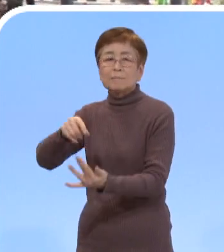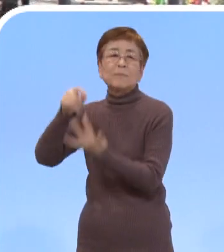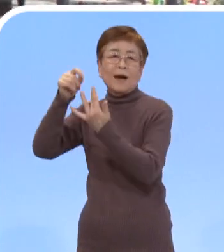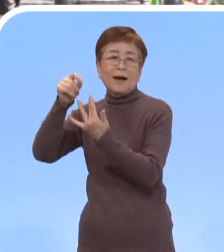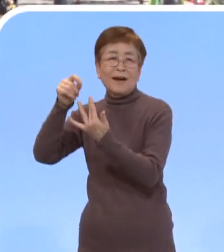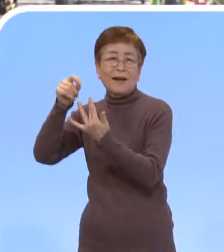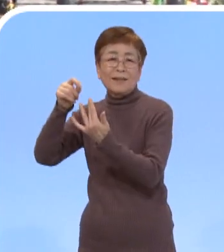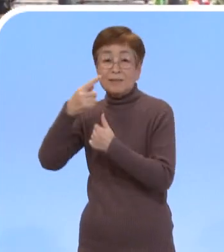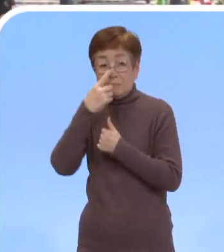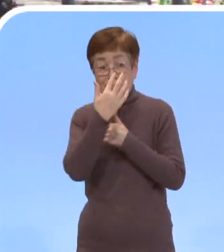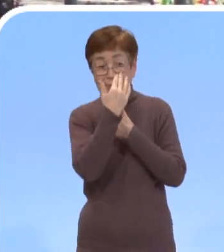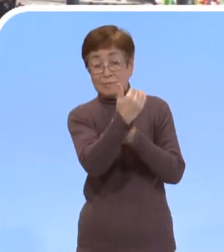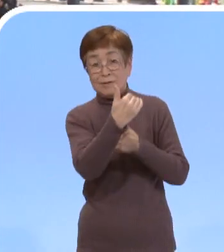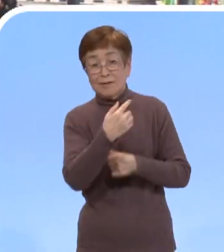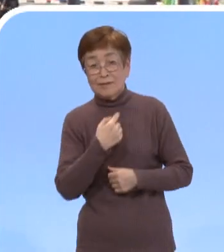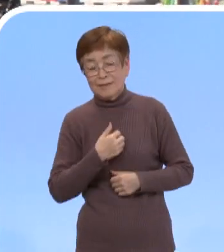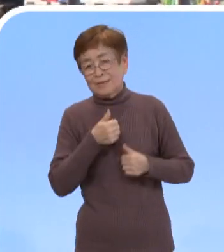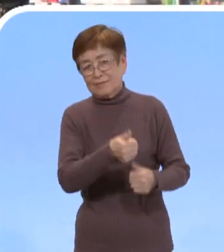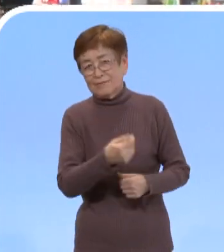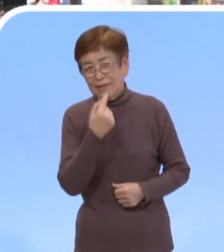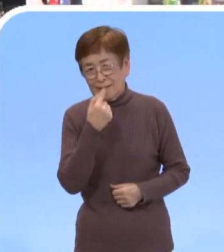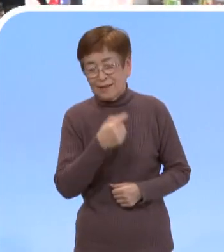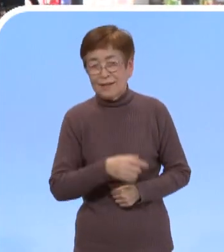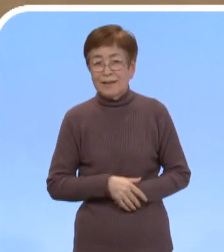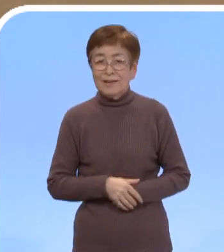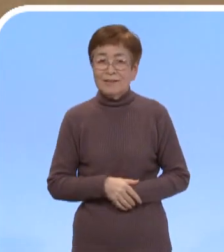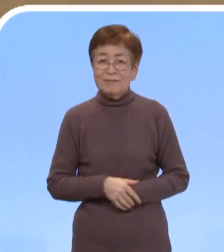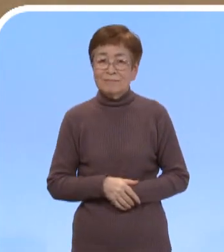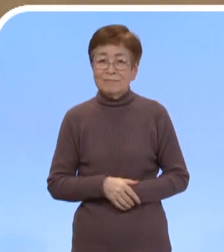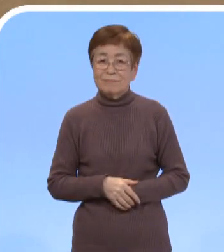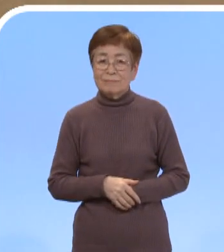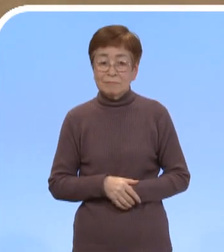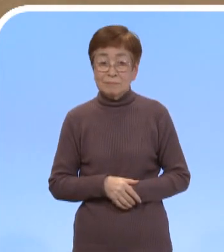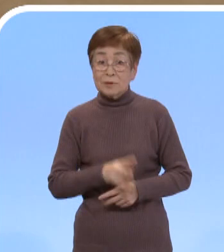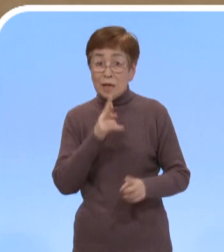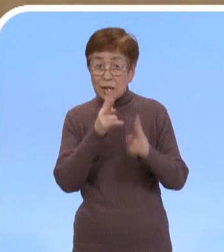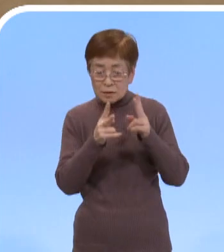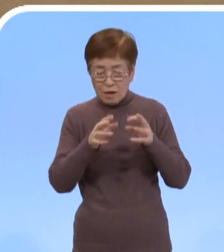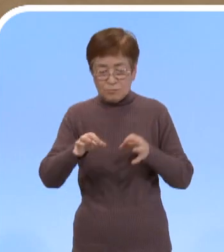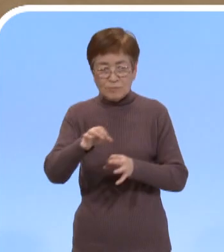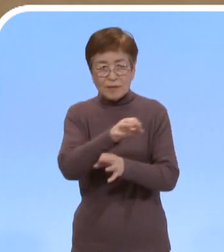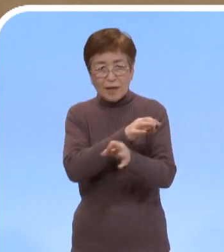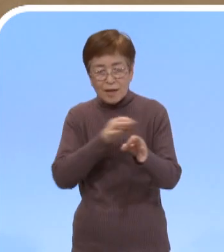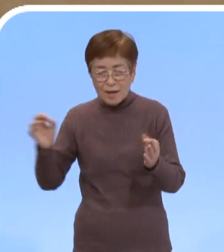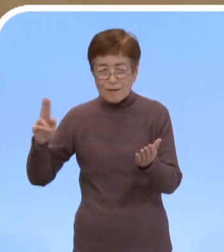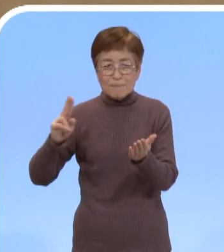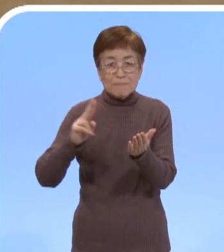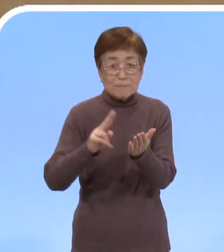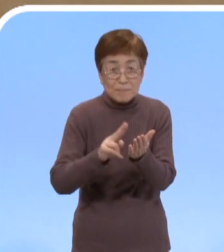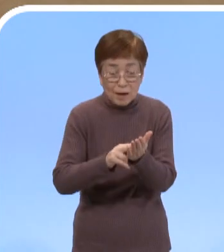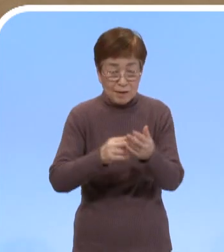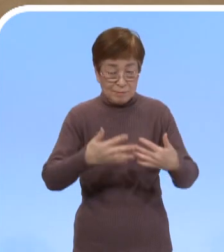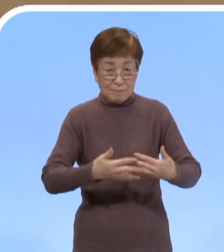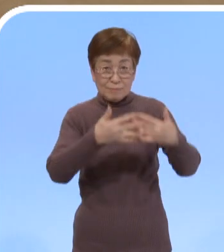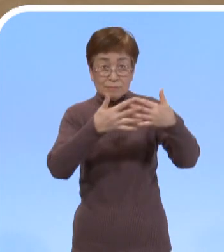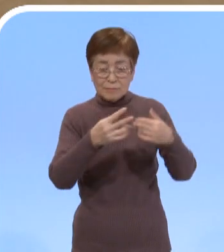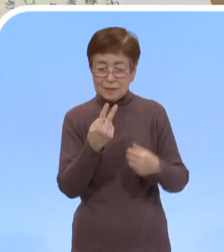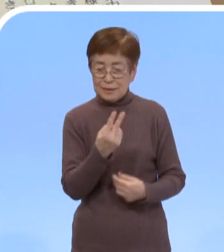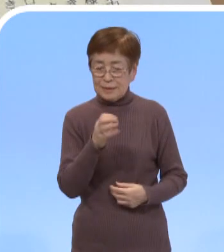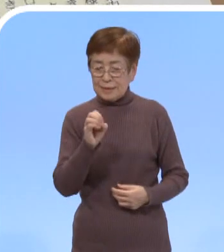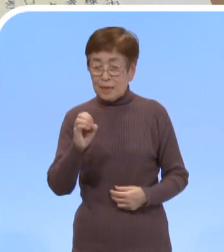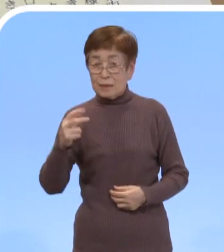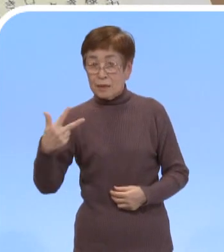てているものから声をかかって手伝ってくれないということで、 その会社が運営することに決まり、サイト